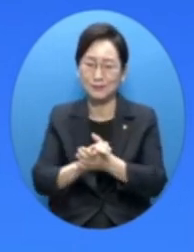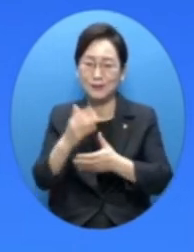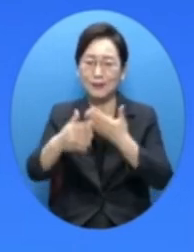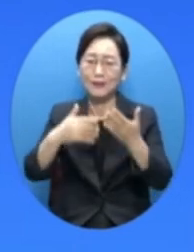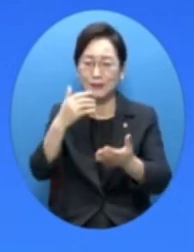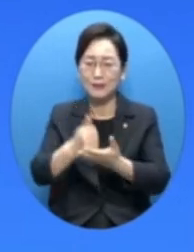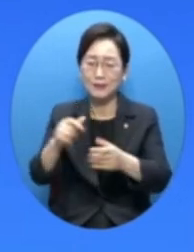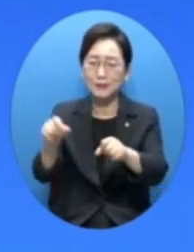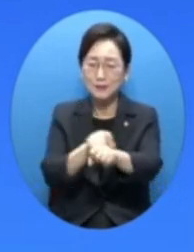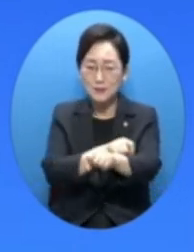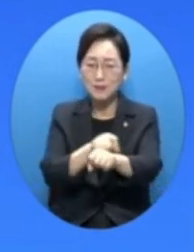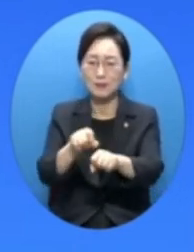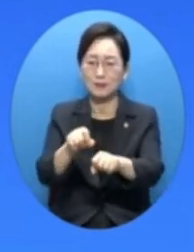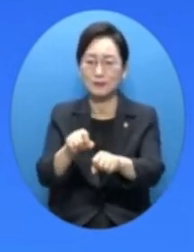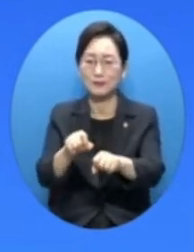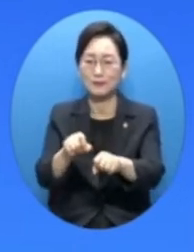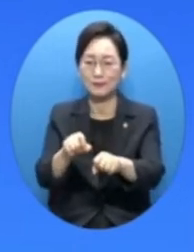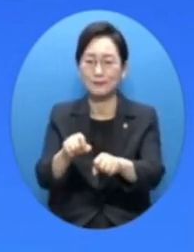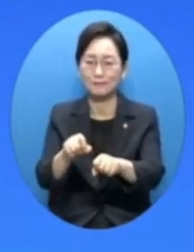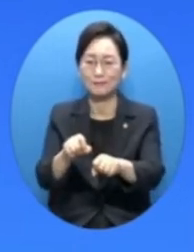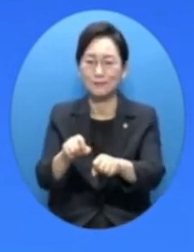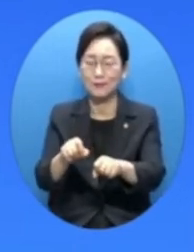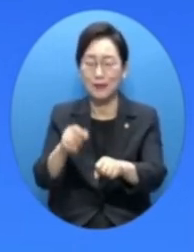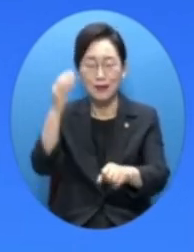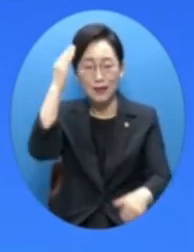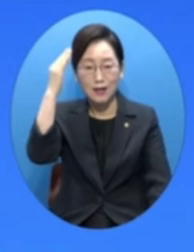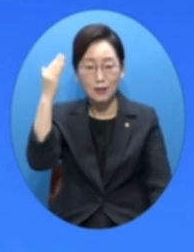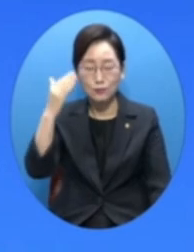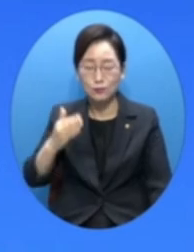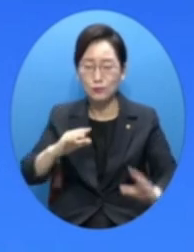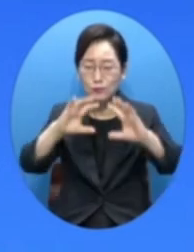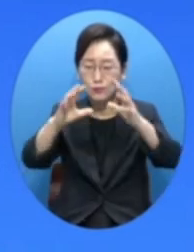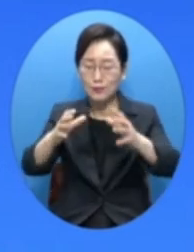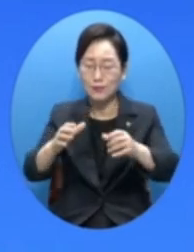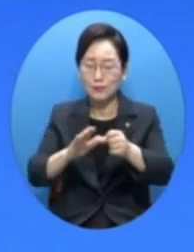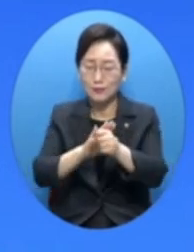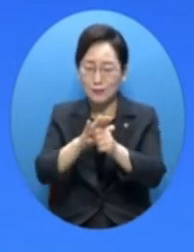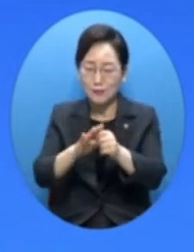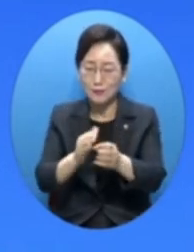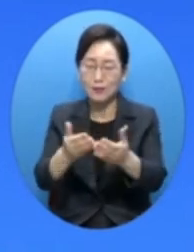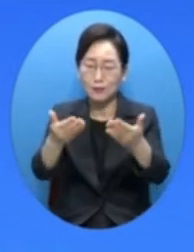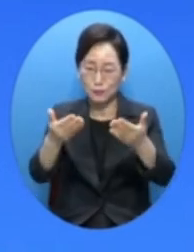하나님께서 특별히 우리 대한민국을 사랑하시고